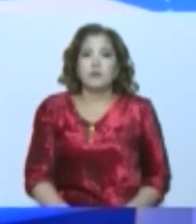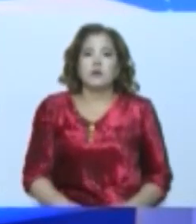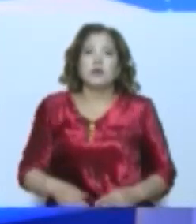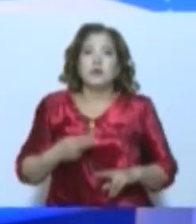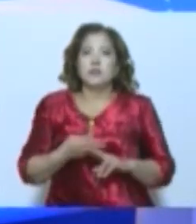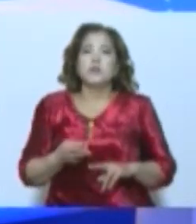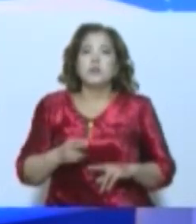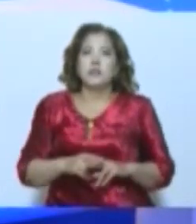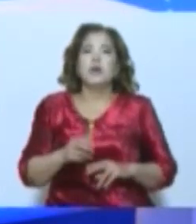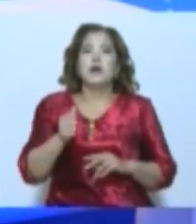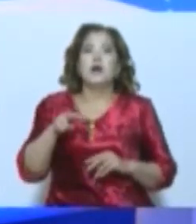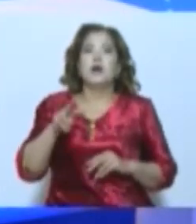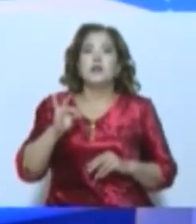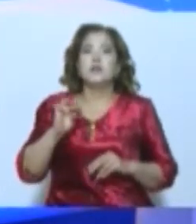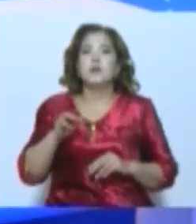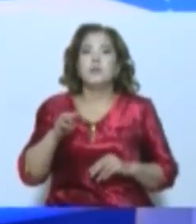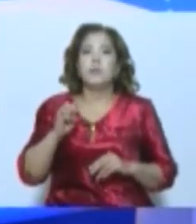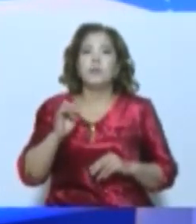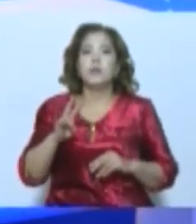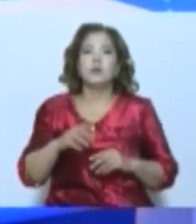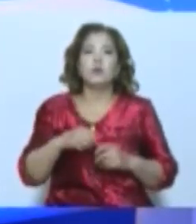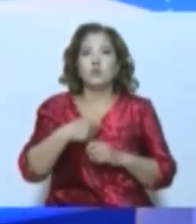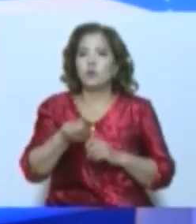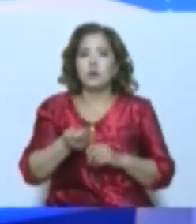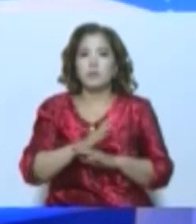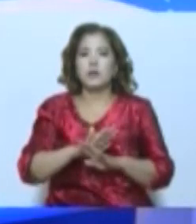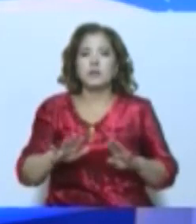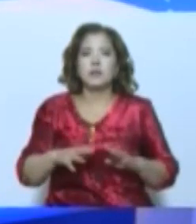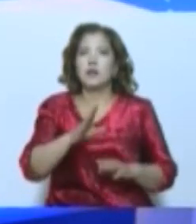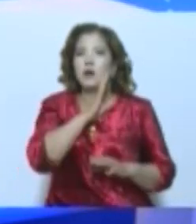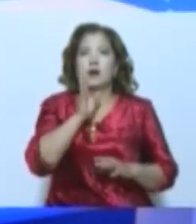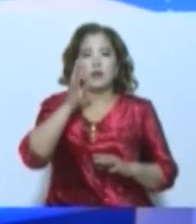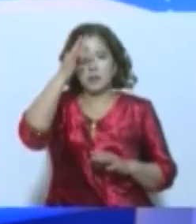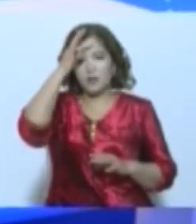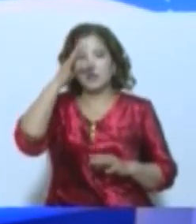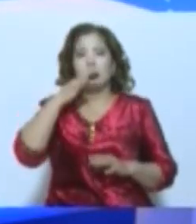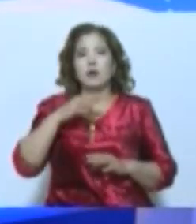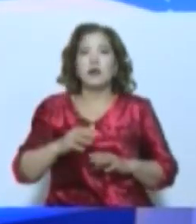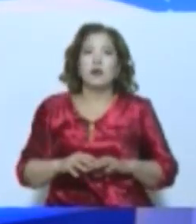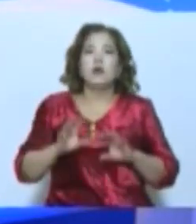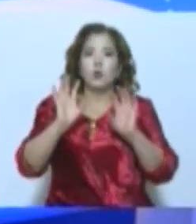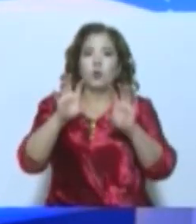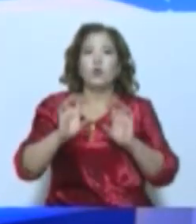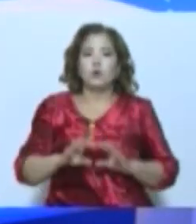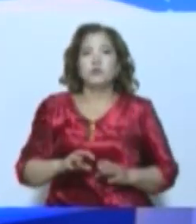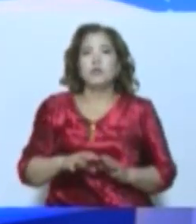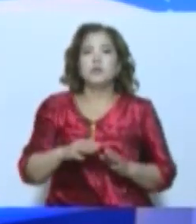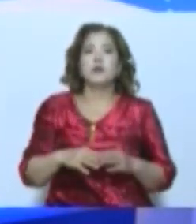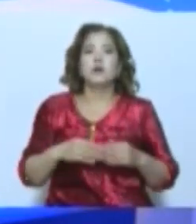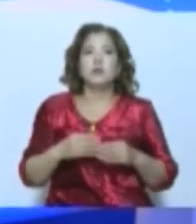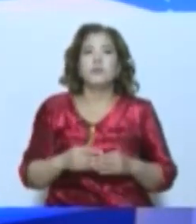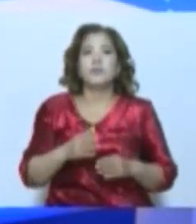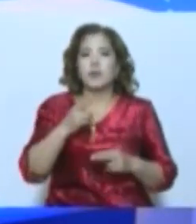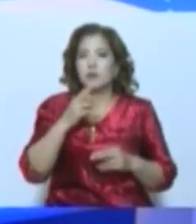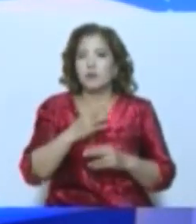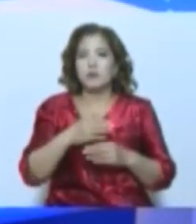Енді алимент төлемегендер ата-ана құқығынан айырылады. Маңғыстауда бауыр еті баласына жағдай жасаудан жалтарып жүргендердің қатары көп. Осыған